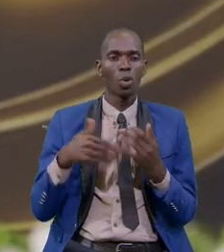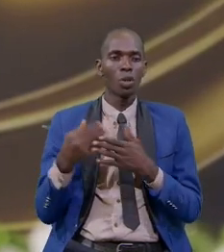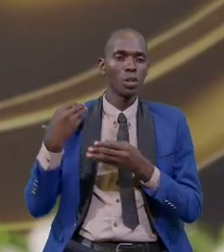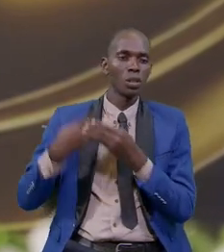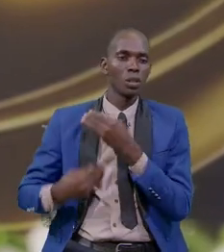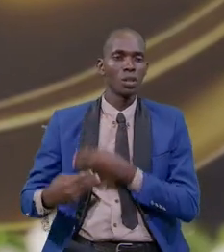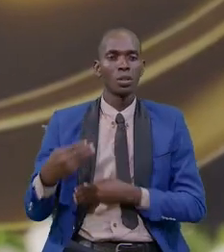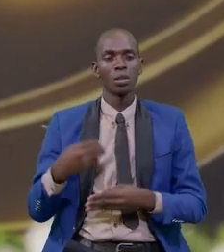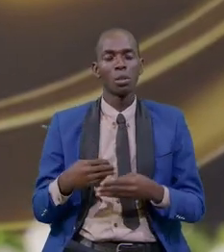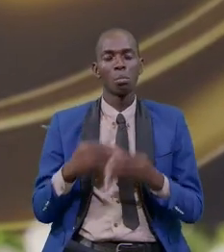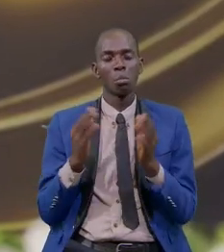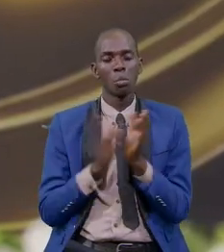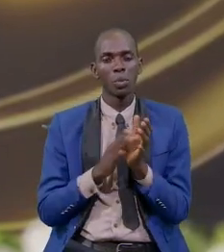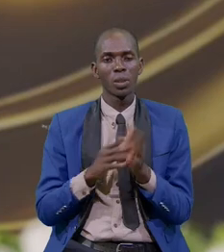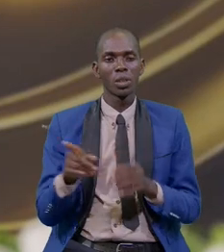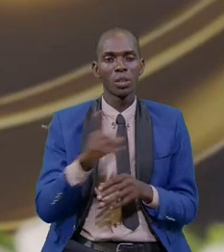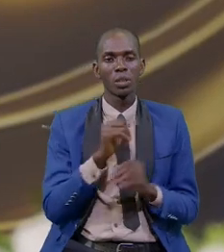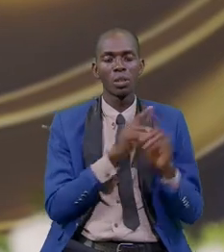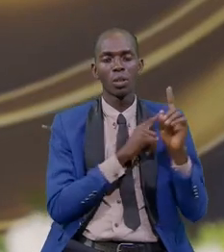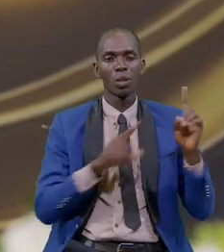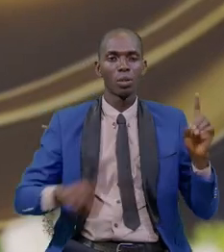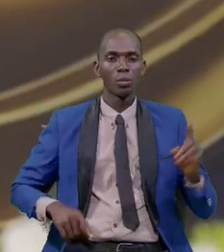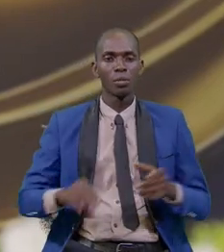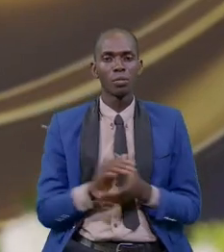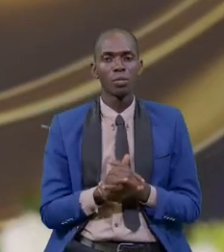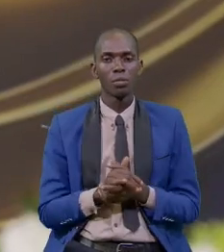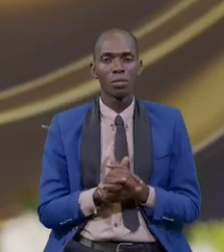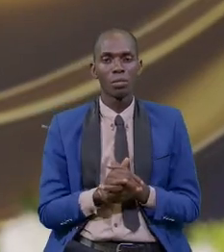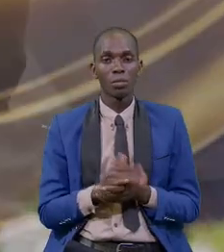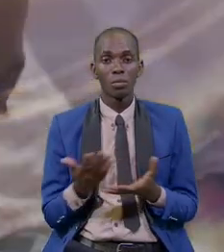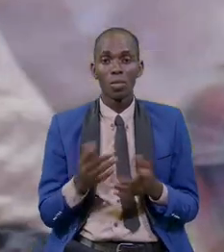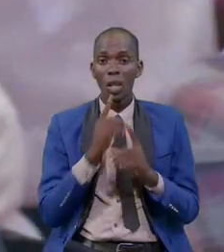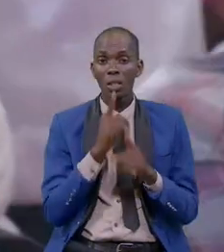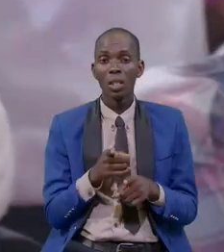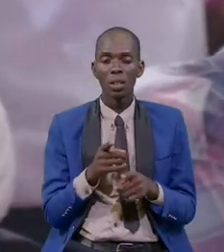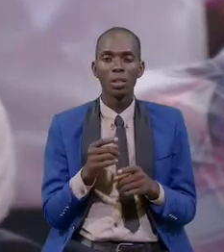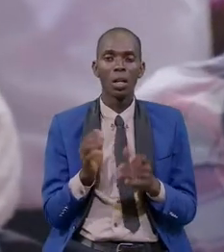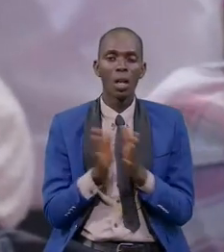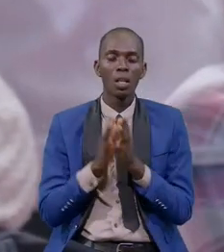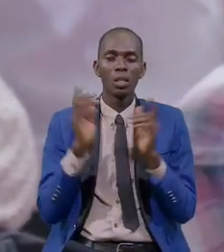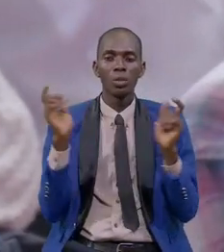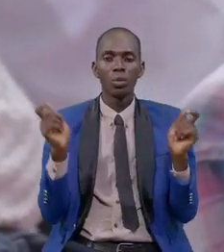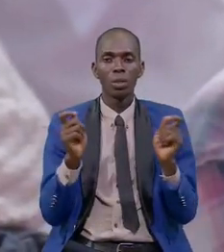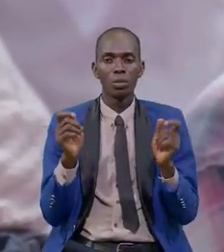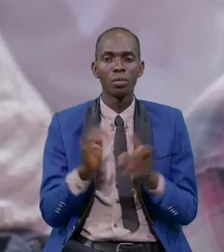Ton Dieu, ô Dieu, subsiste d'âge en âge. Louez l'Éternel. Vous n'avez pas répondu,